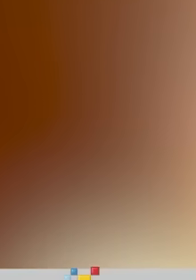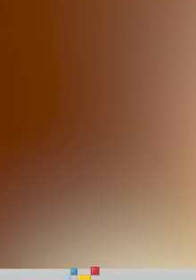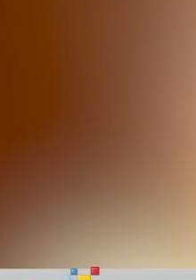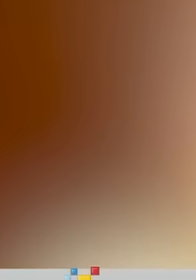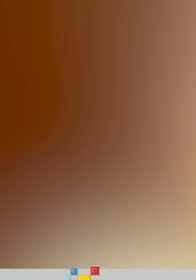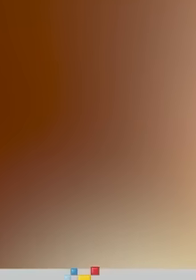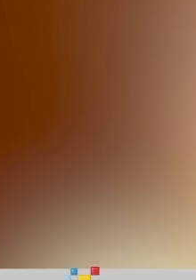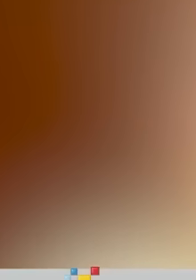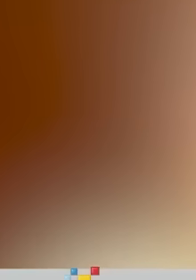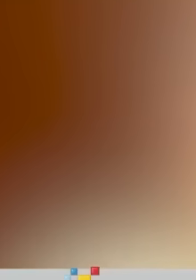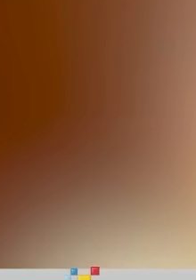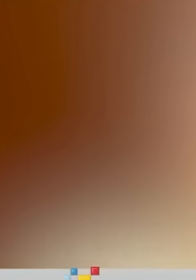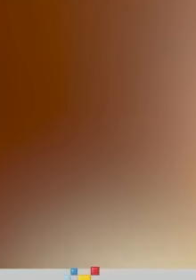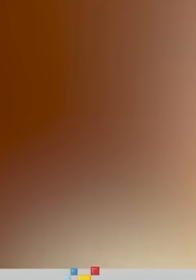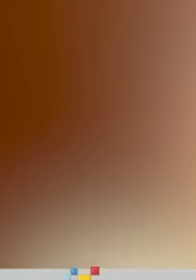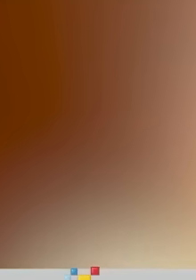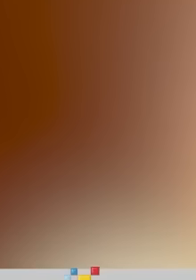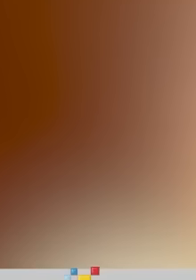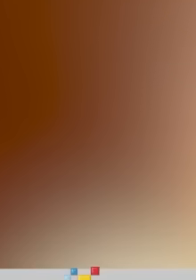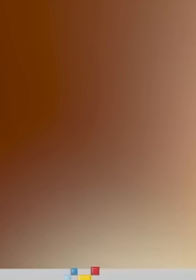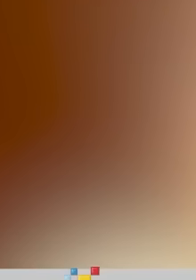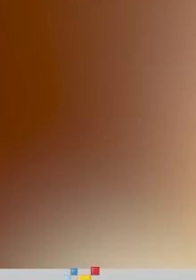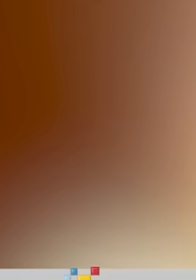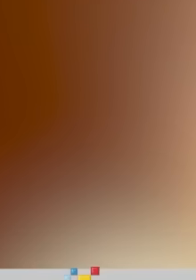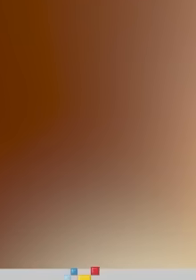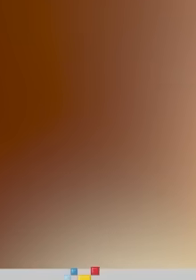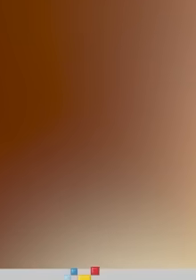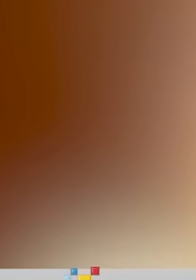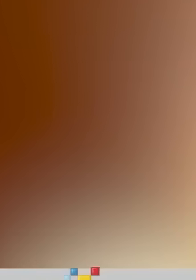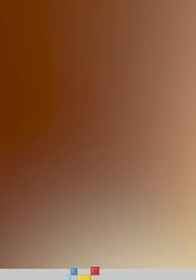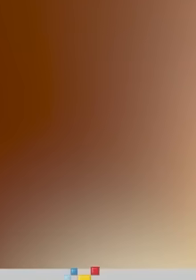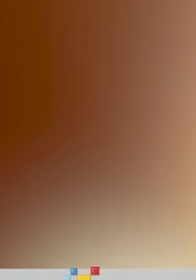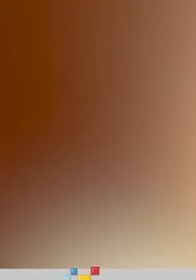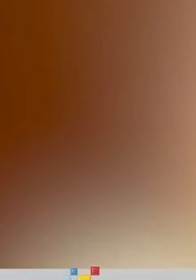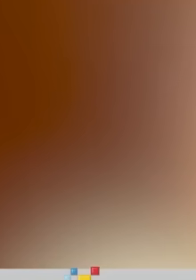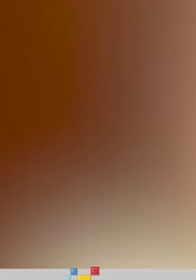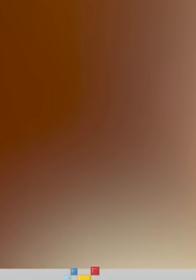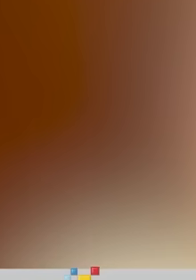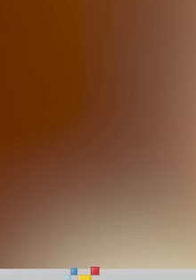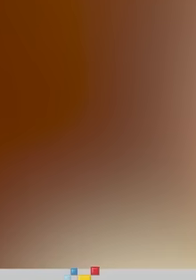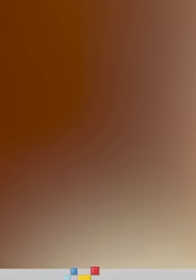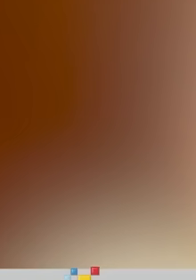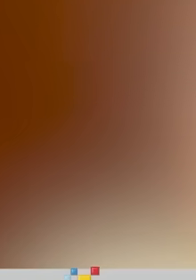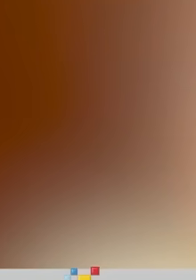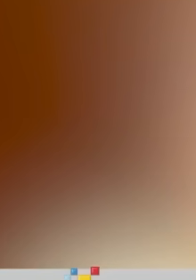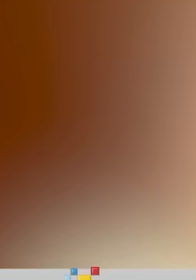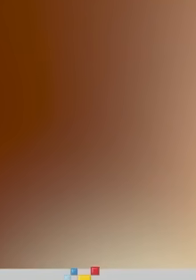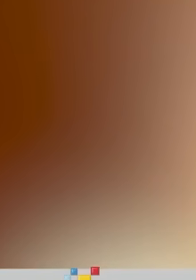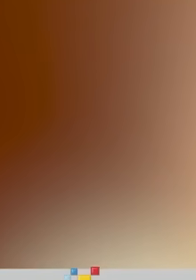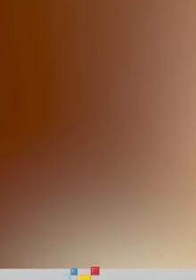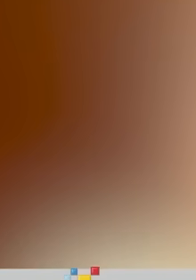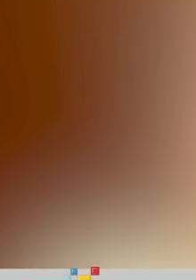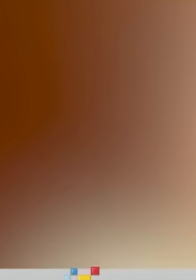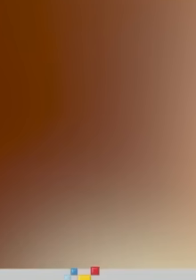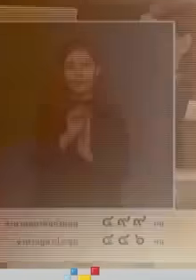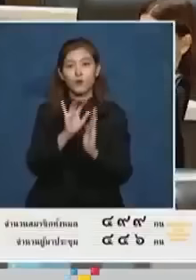าในกฎหมายฉบับนี้ราชทัณฑ์ไม่ใช่สถานที่ฆ่าคนราชทัณฑ์ไม่ใ